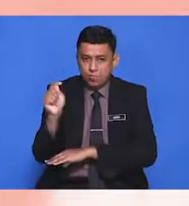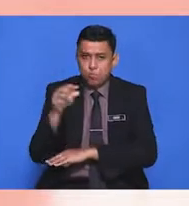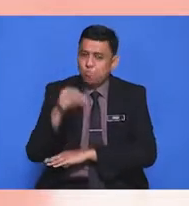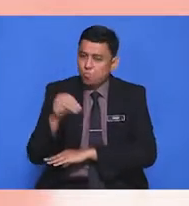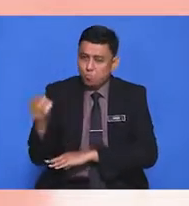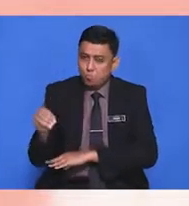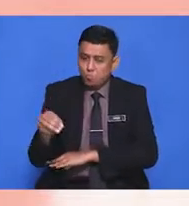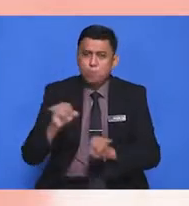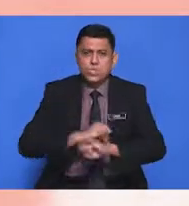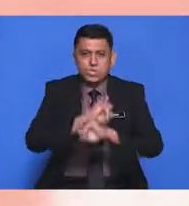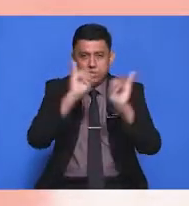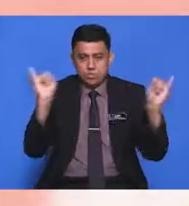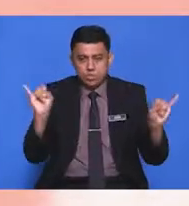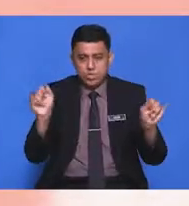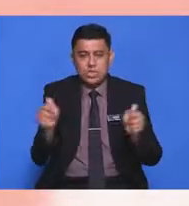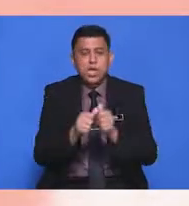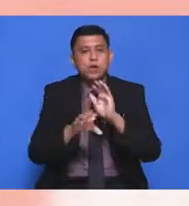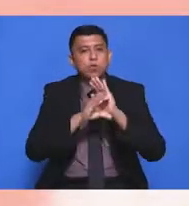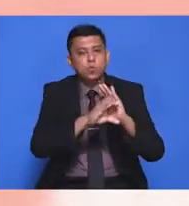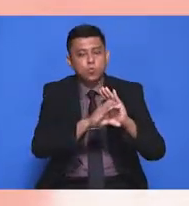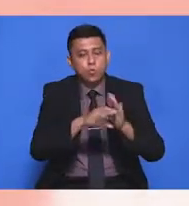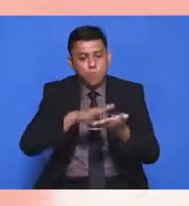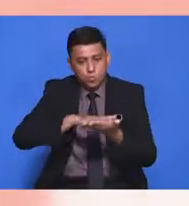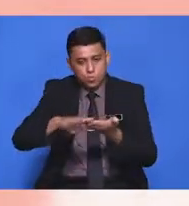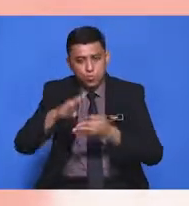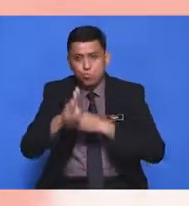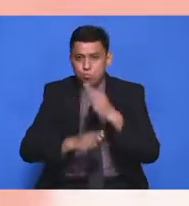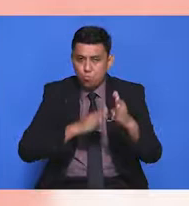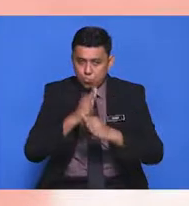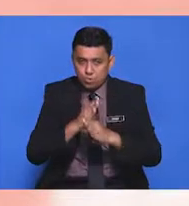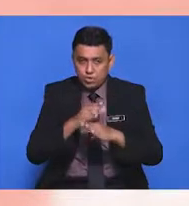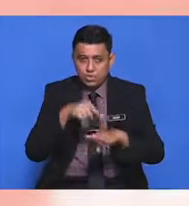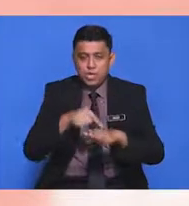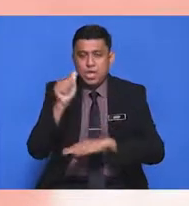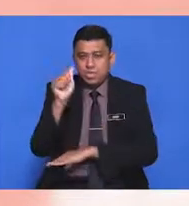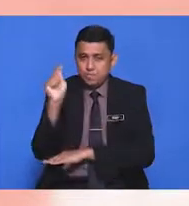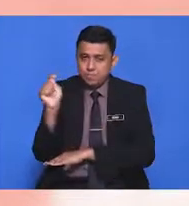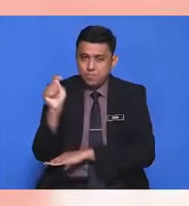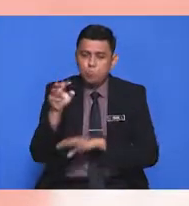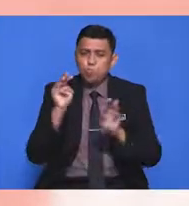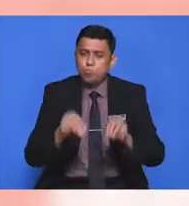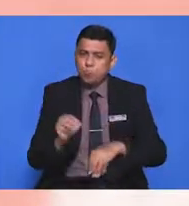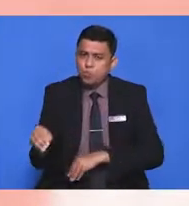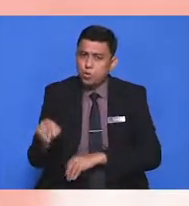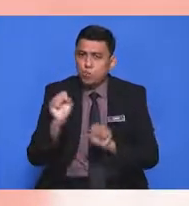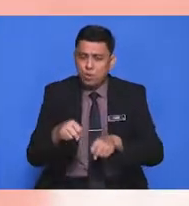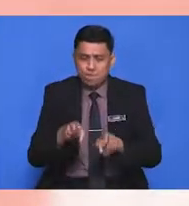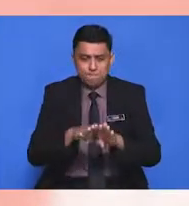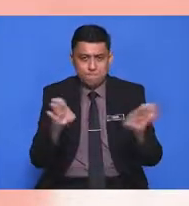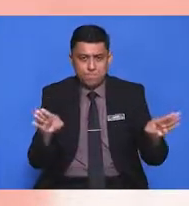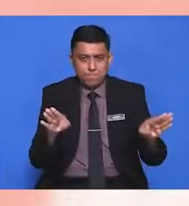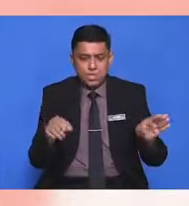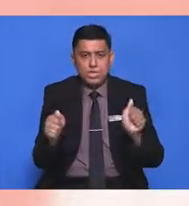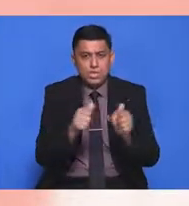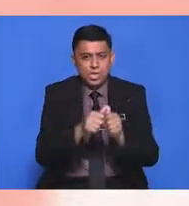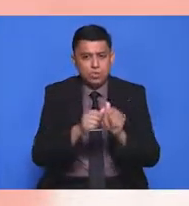Murid-murid boleh menjelaskan dengan contoh bentuk muka bumi di Asia Tenggara. 3. Murid-murid boleh membandingkan dengan